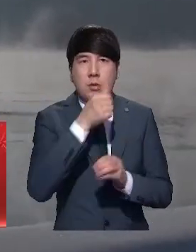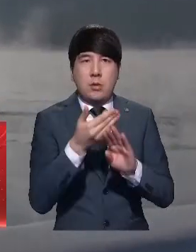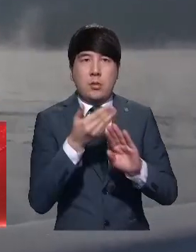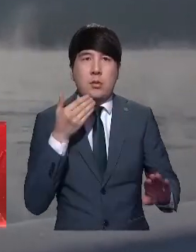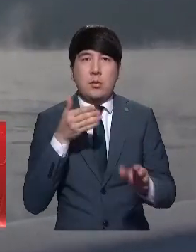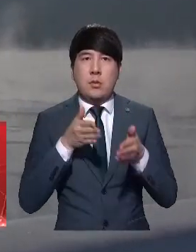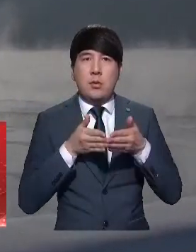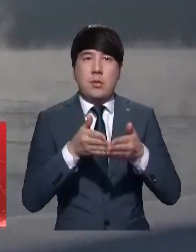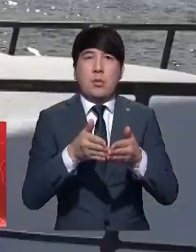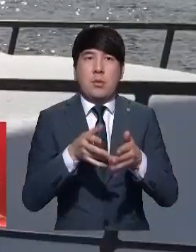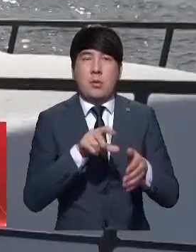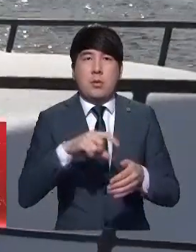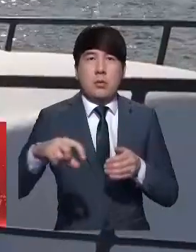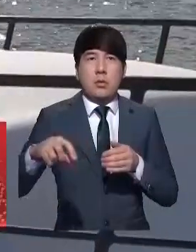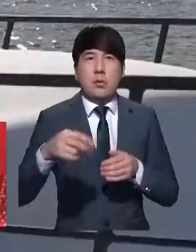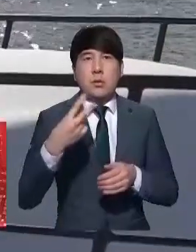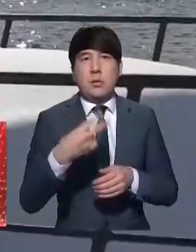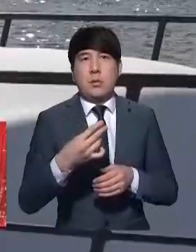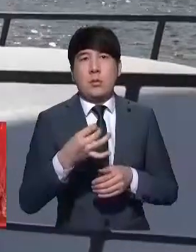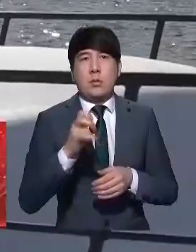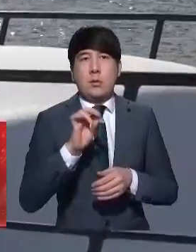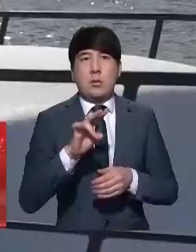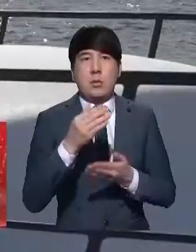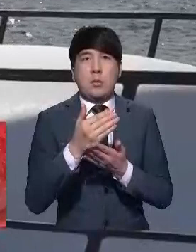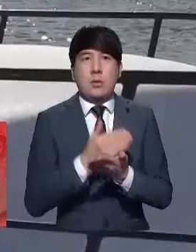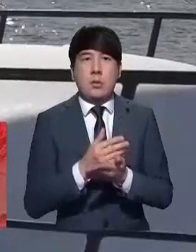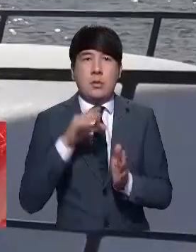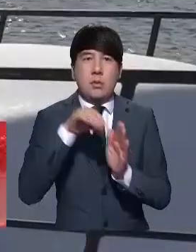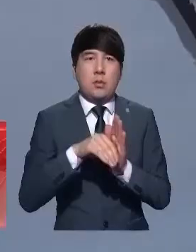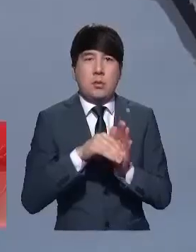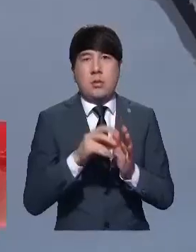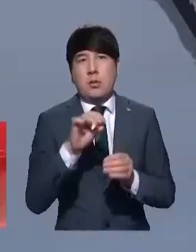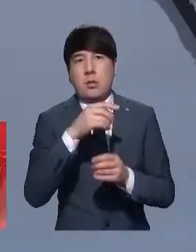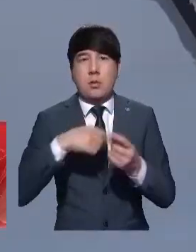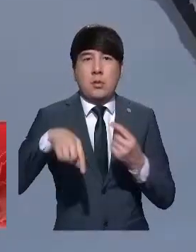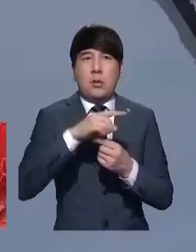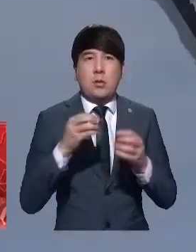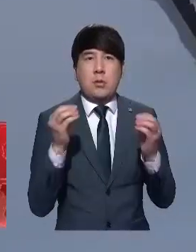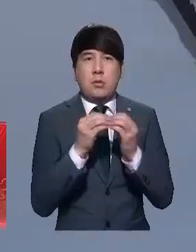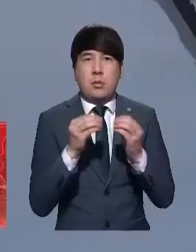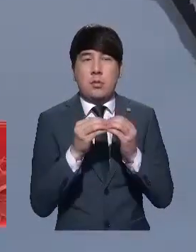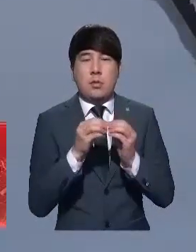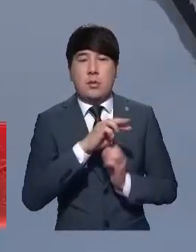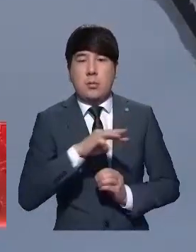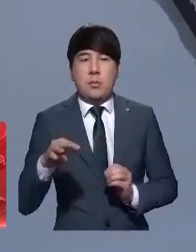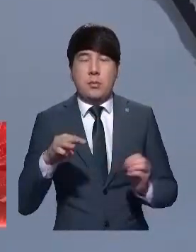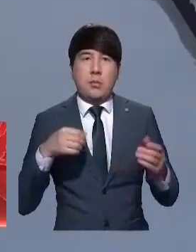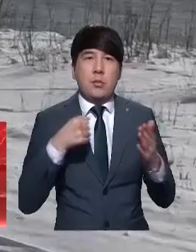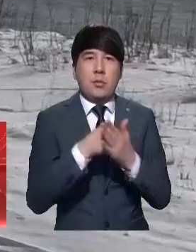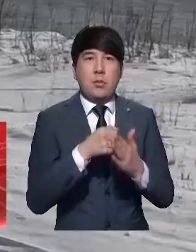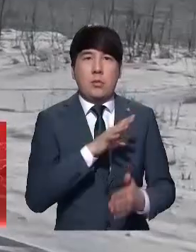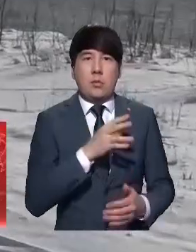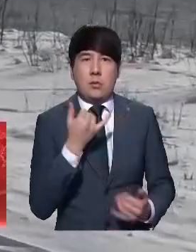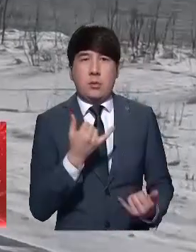более 250 судов, а одно только иртышское пароходство Восточного Казахстана обрабатывало до 10 миллионов тонн грузов. Теперь показатель